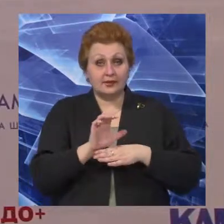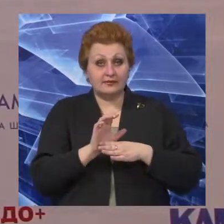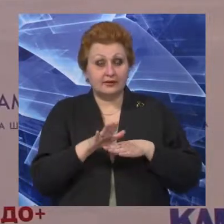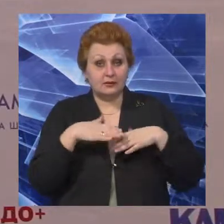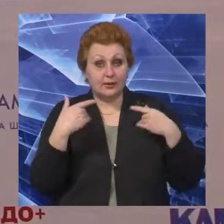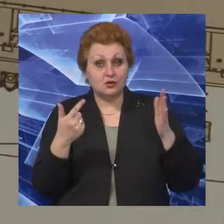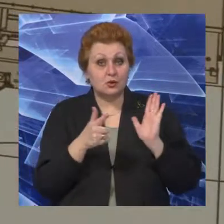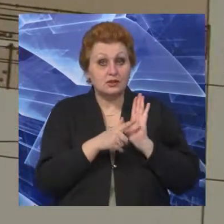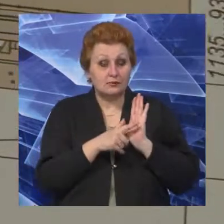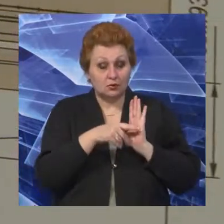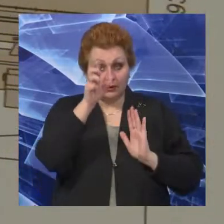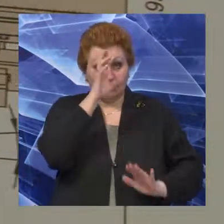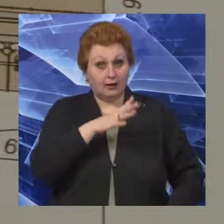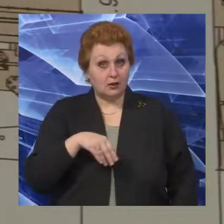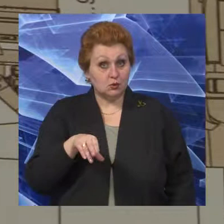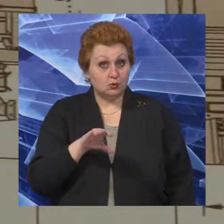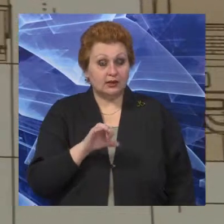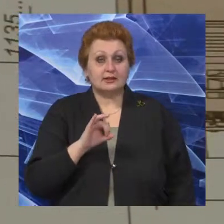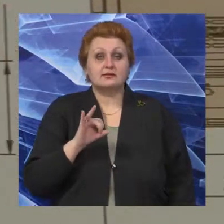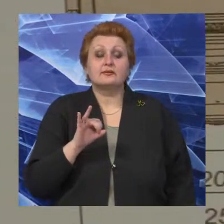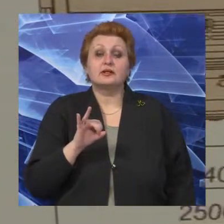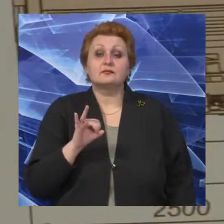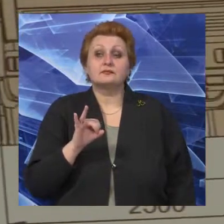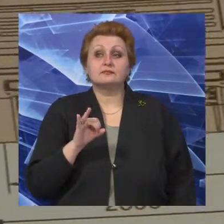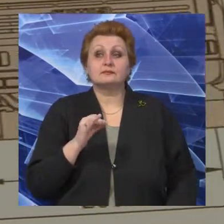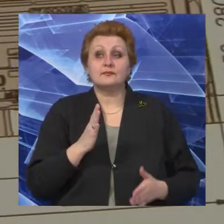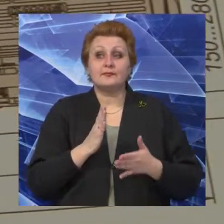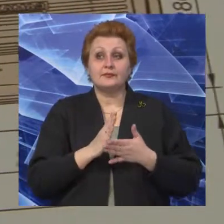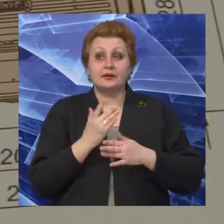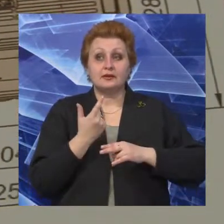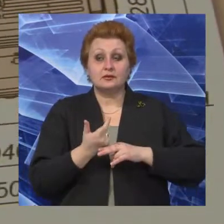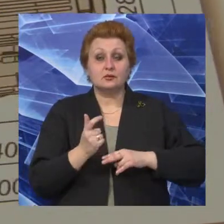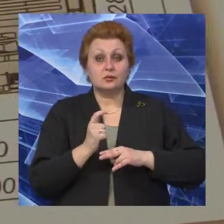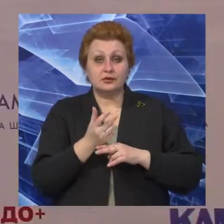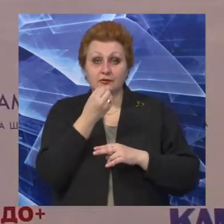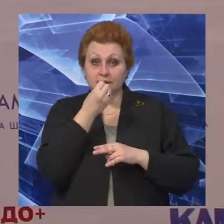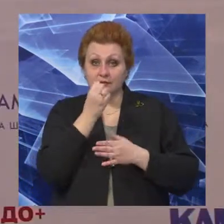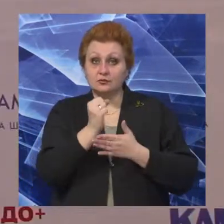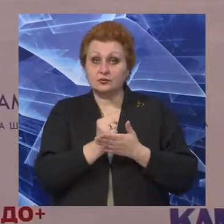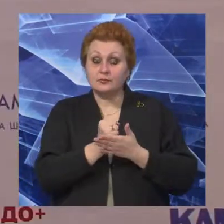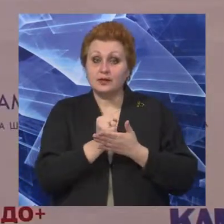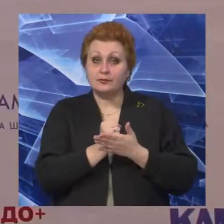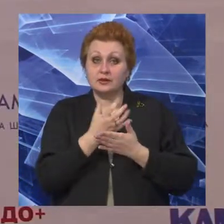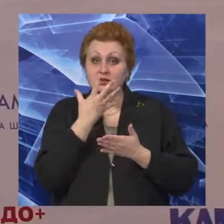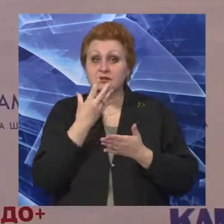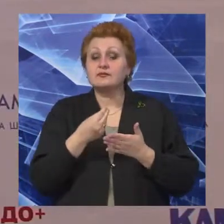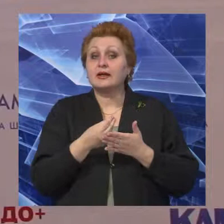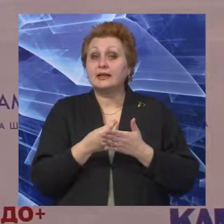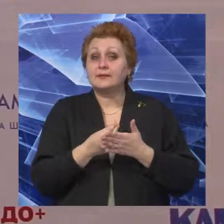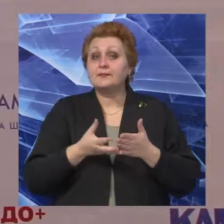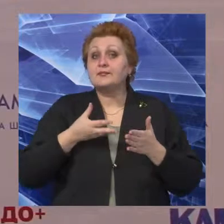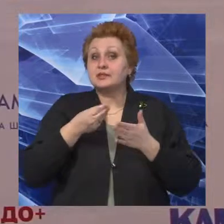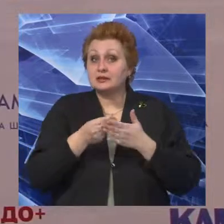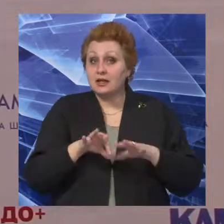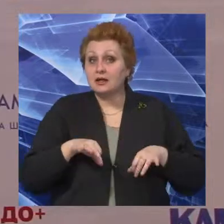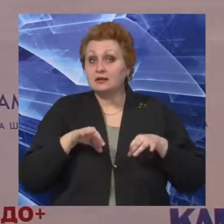производителям большой семерки, и при этом она обладает очень существенным преимуществом, это своей ценой. Цена на